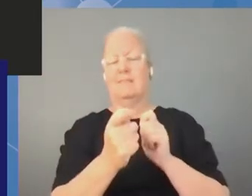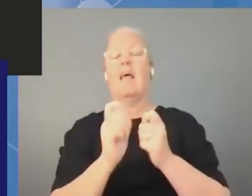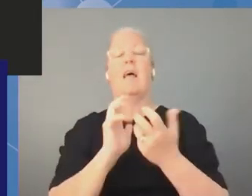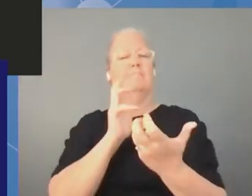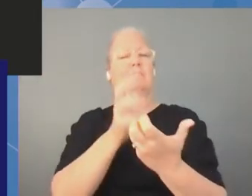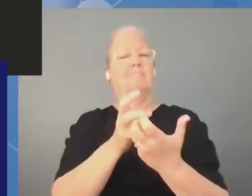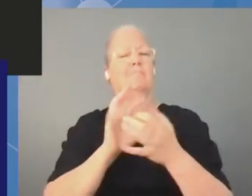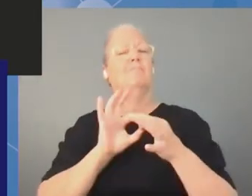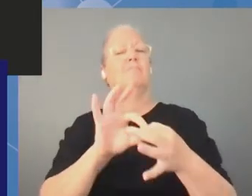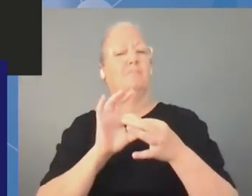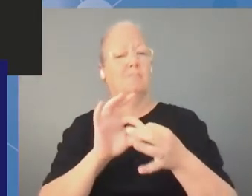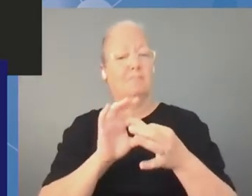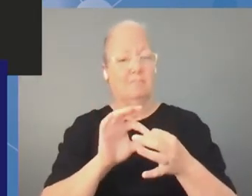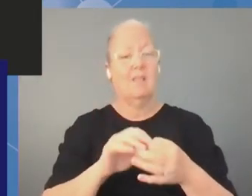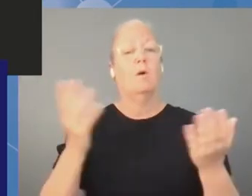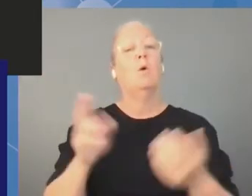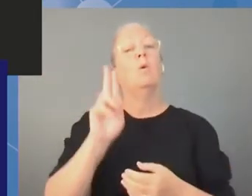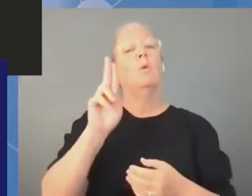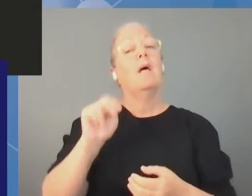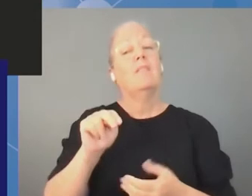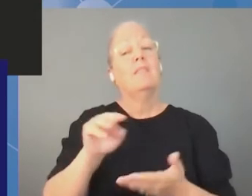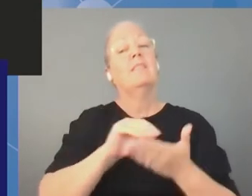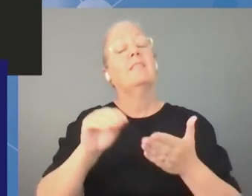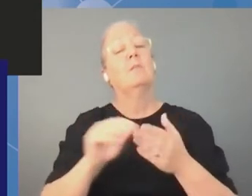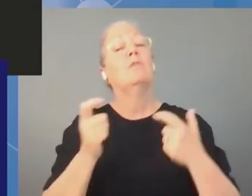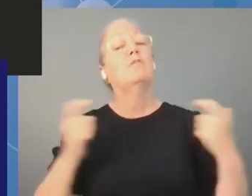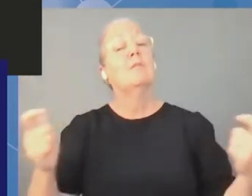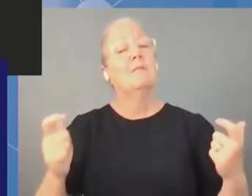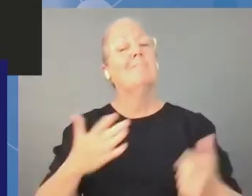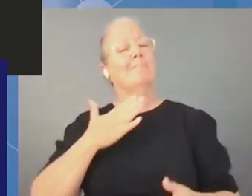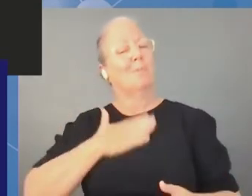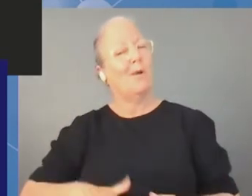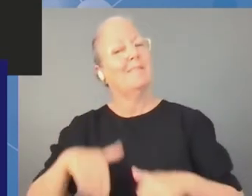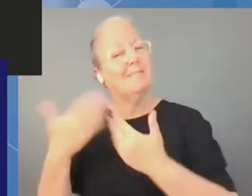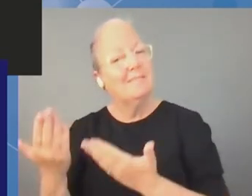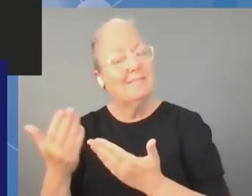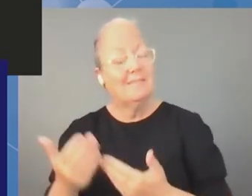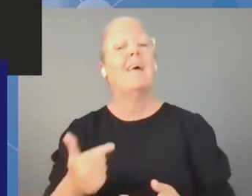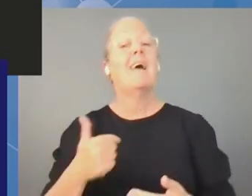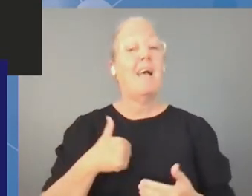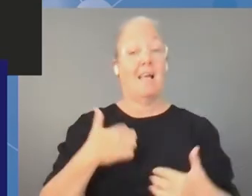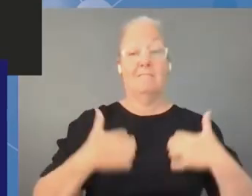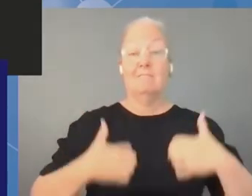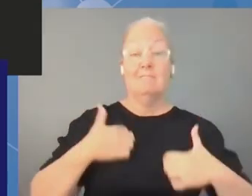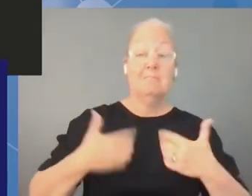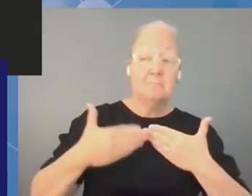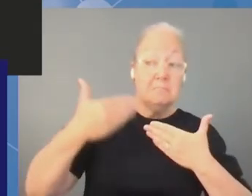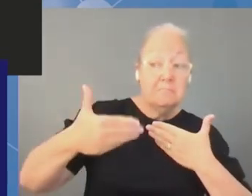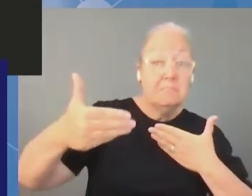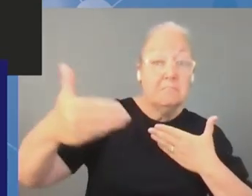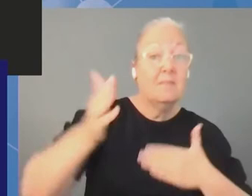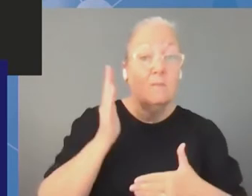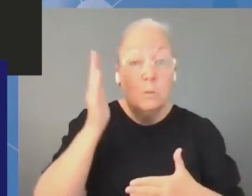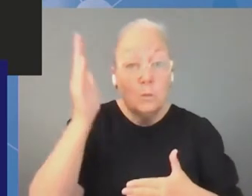果谈到我们的创新的组织这次峰会，我们做了很多，为了把这次